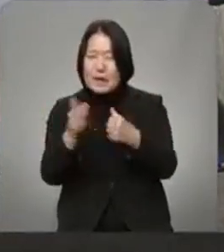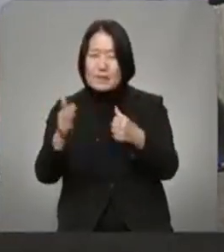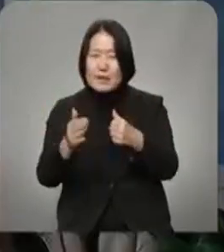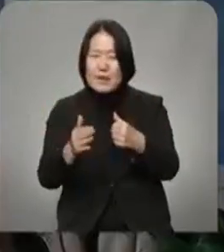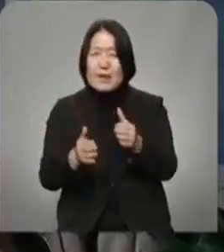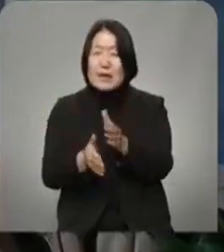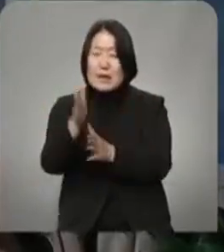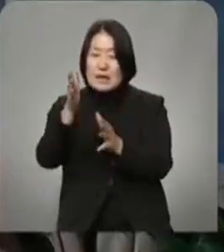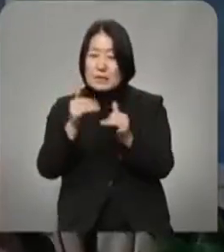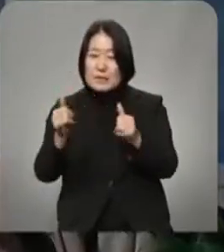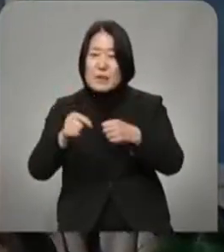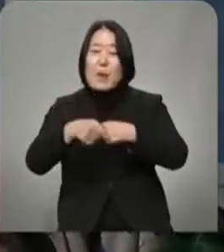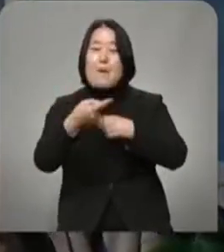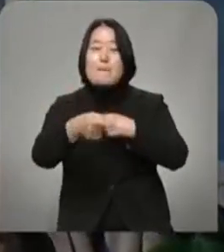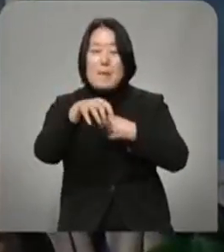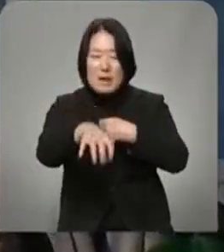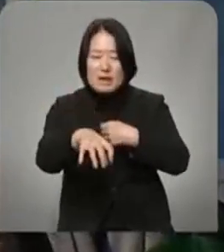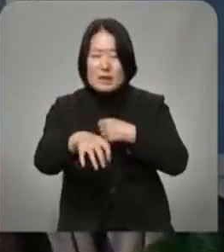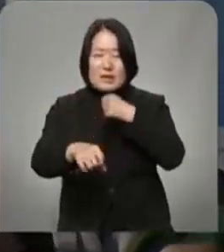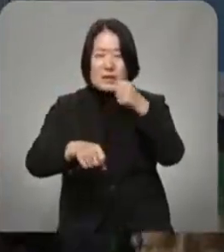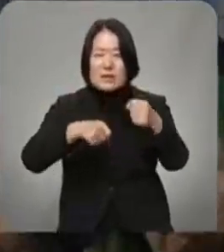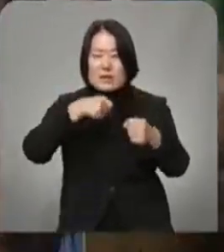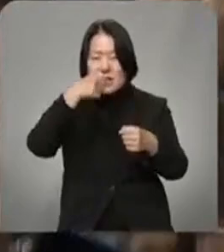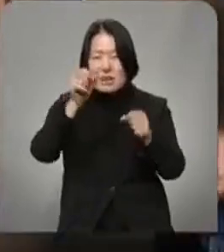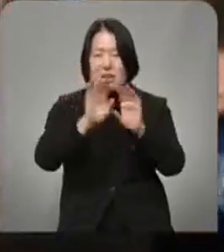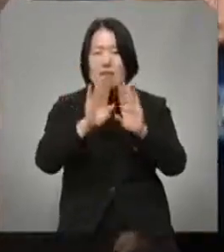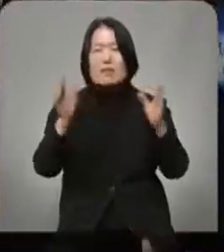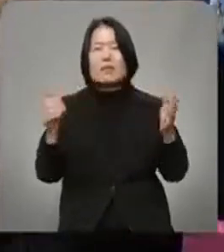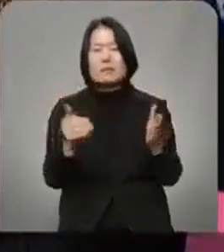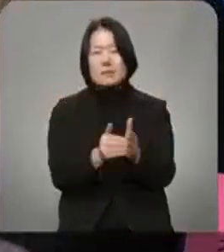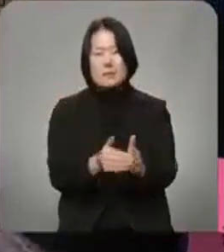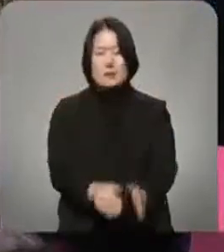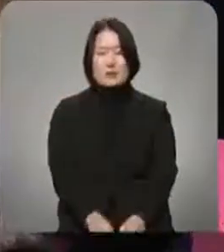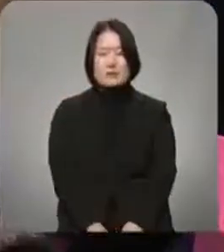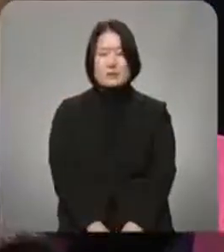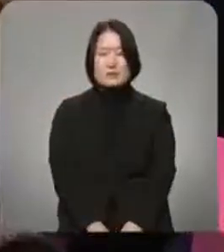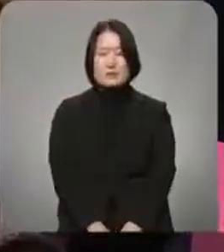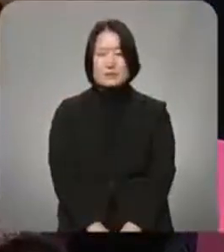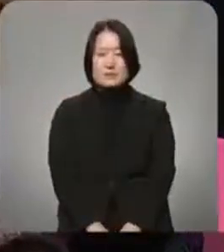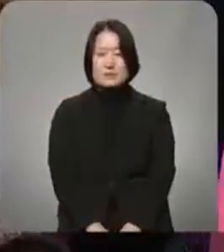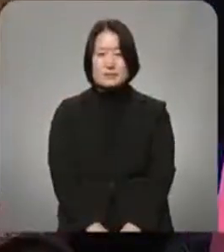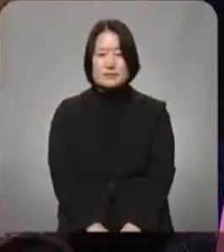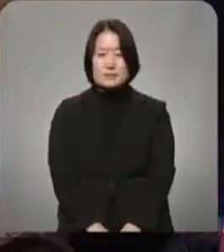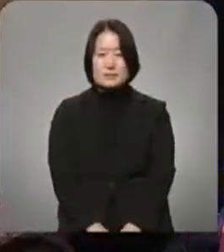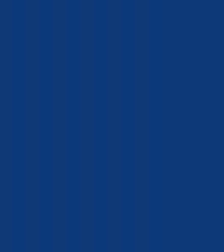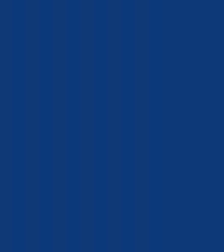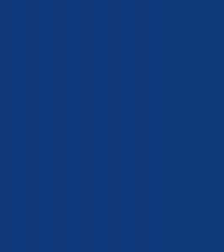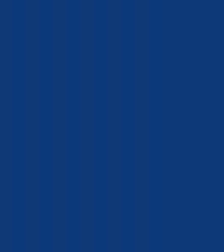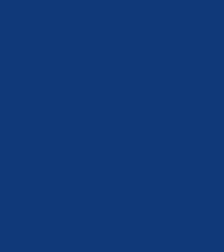시 은 시청에서 기자 회견을 열었습니다 KBS 뉴스 김보람입니다